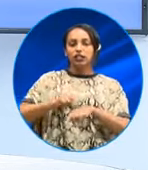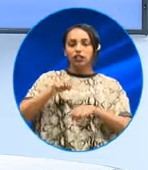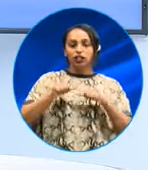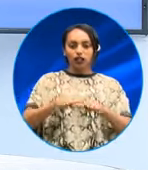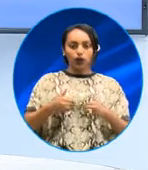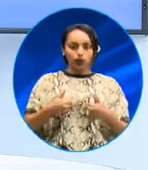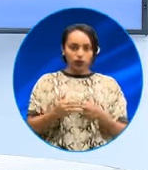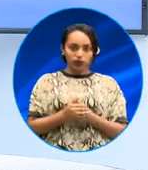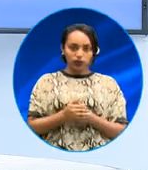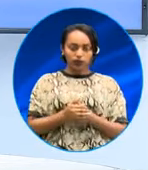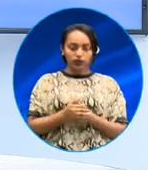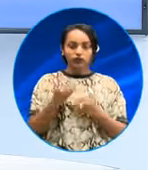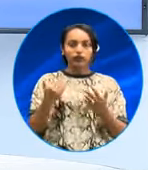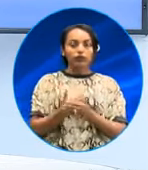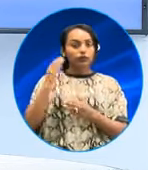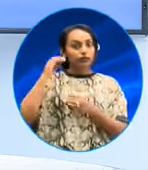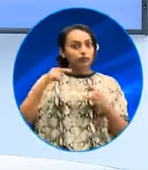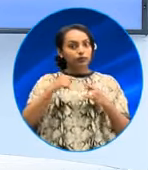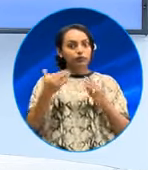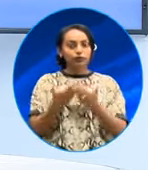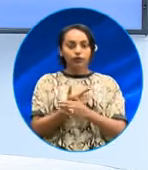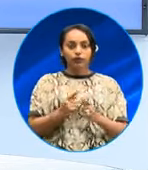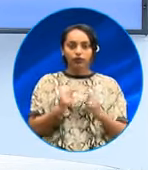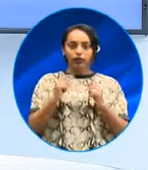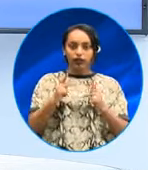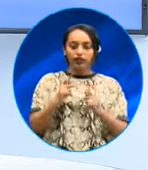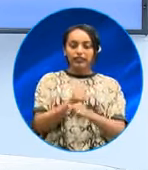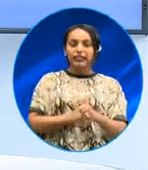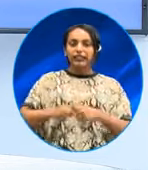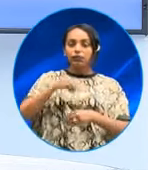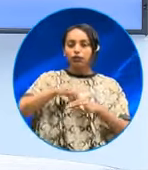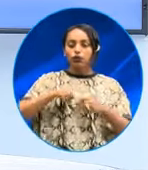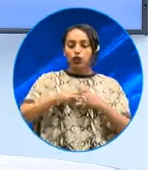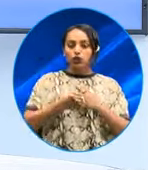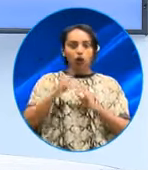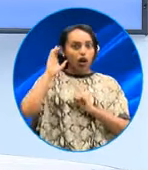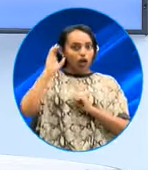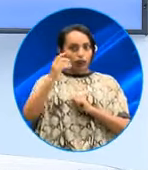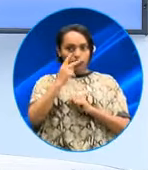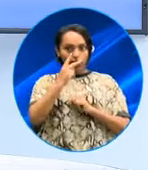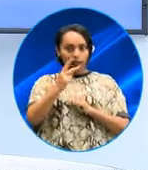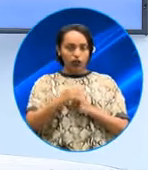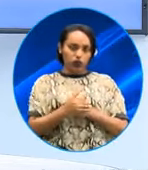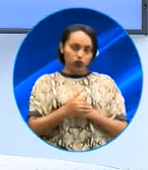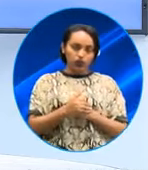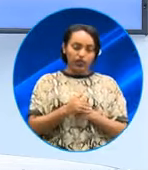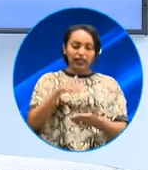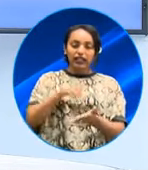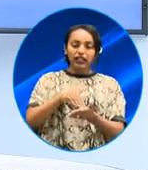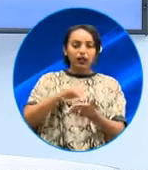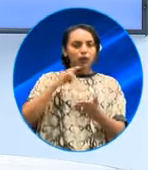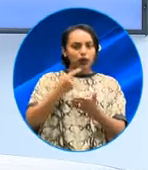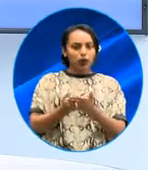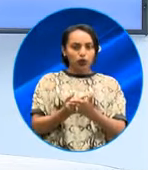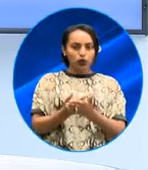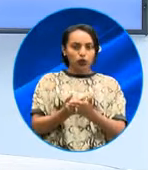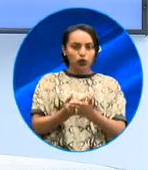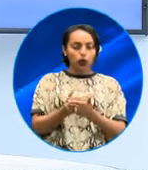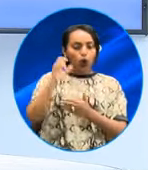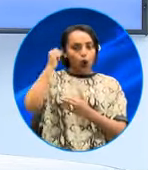ሲነሳ ቆይቷል። አዲስ ሚዲያ ኔትወርክ፣ አዲስ ቴሌቪዥን ከቅድመ ምርጫ ጀምሮ ለአድማጭ ተመልካች ተከታታይ